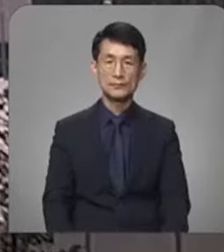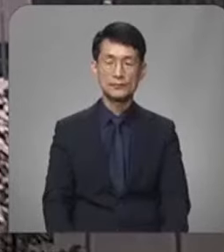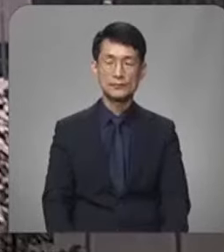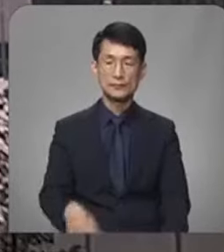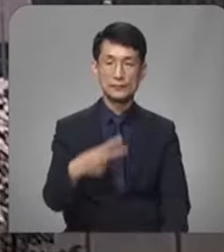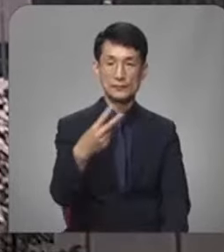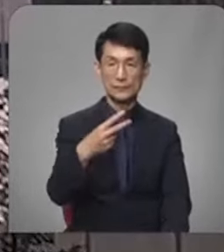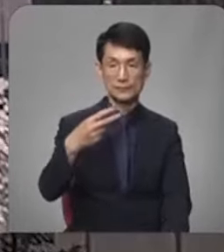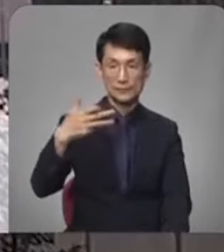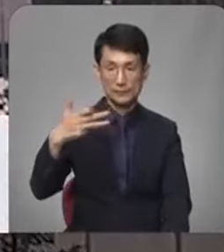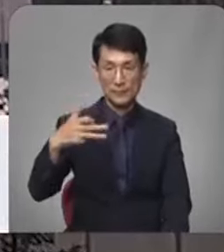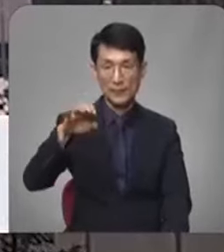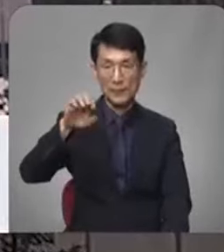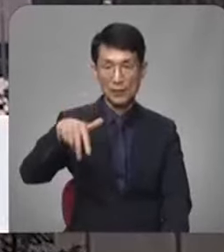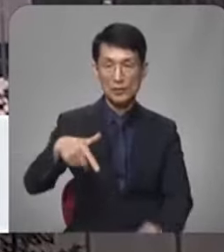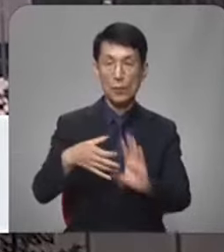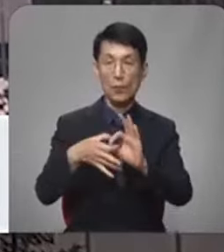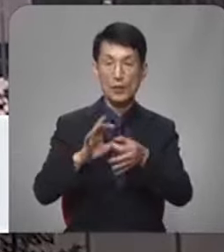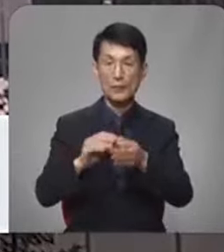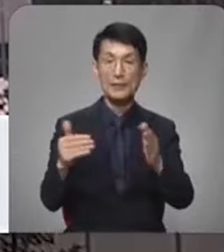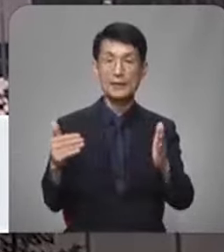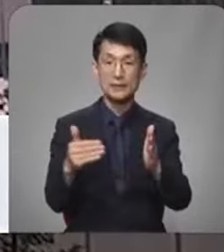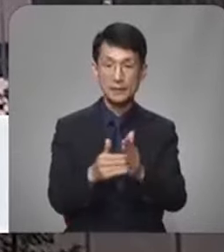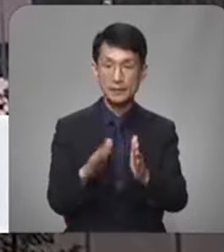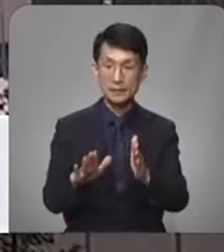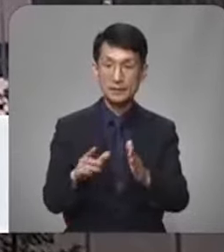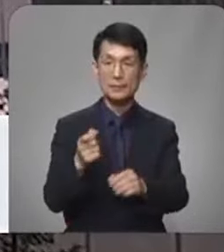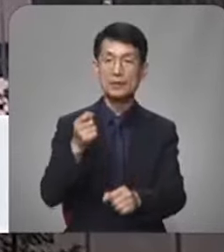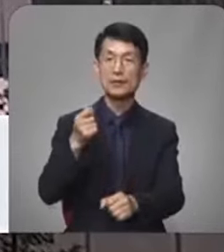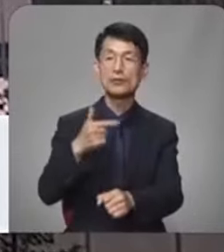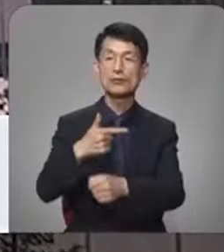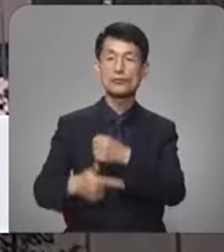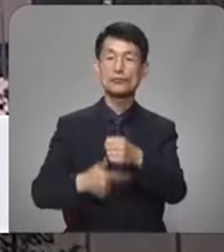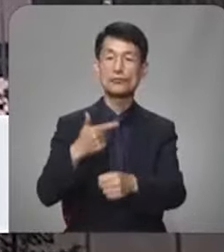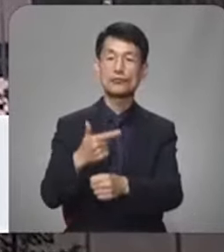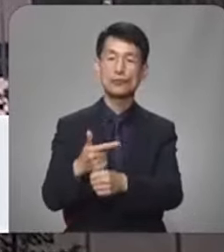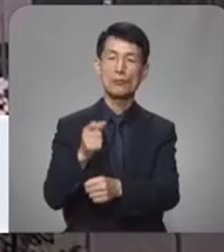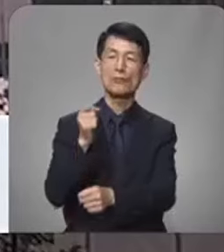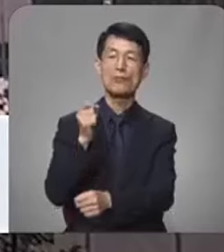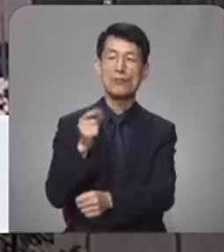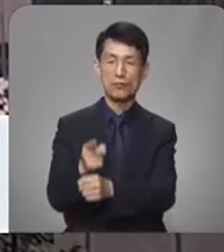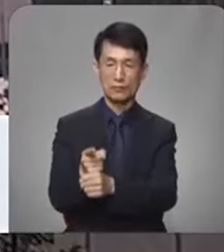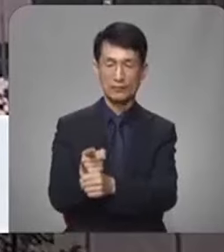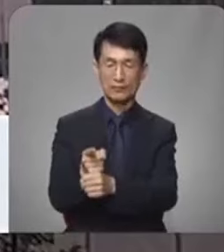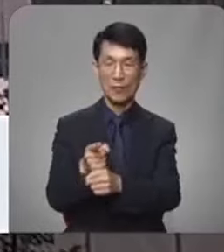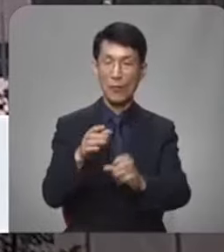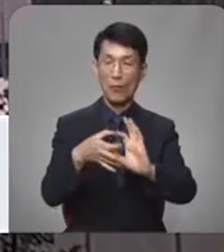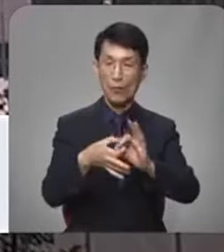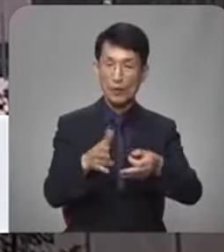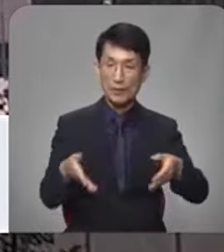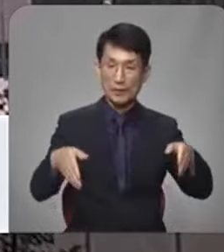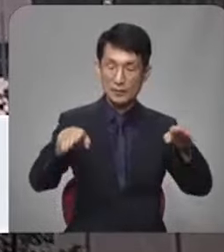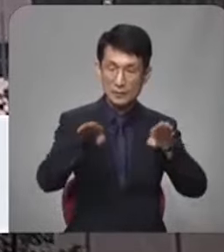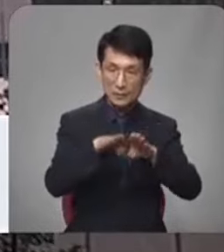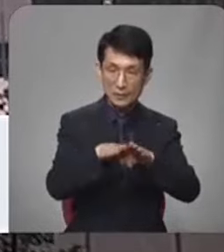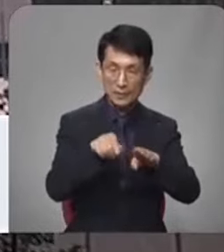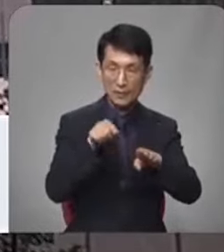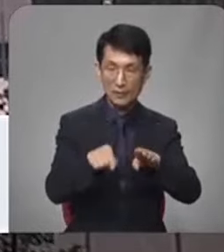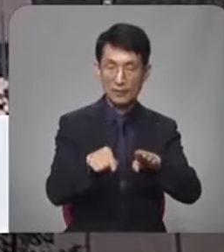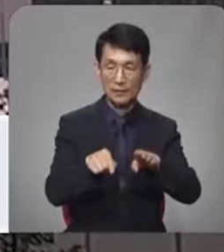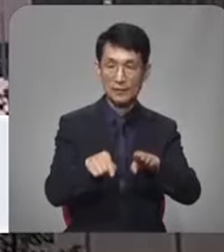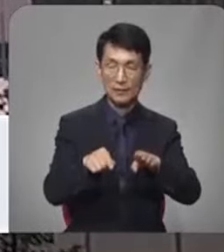2018 평창 동계 올림픽이 끝난지 벌써 6년이 흘렀습니다 당시 올림픽 시설을 지속 가능한 발전에